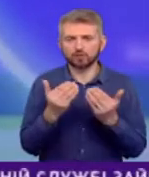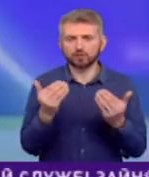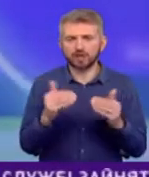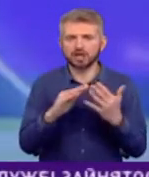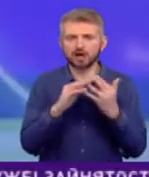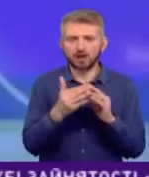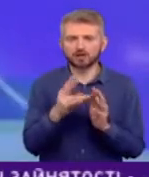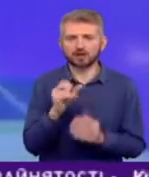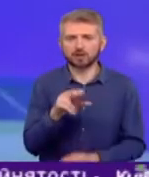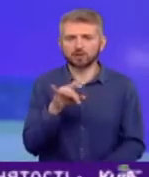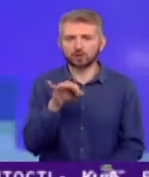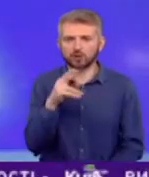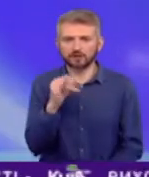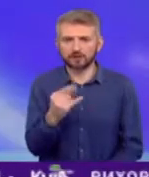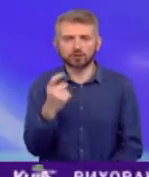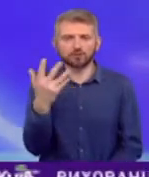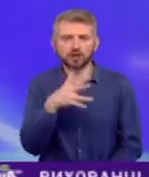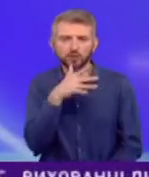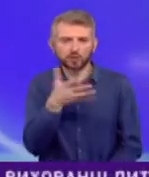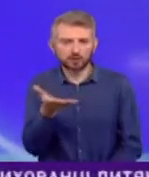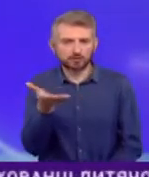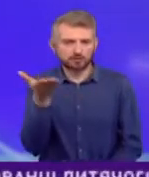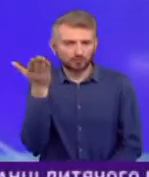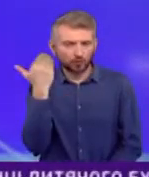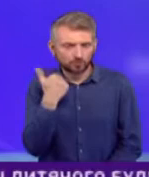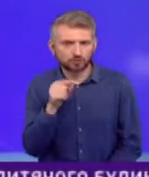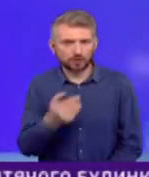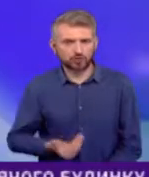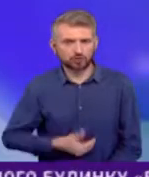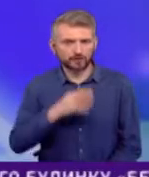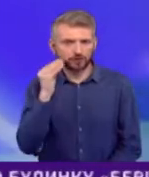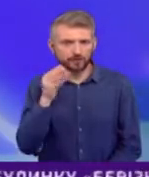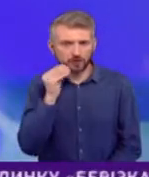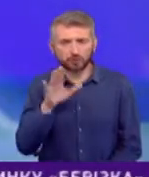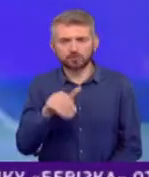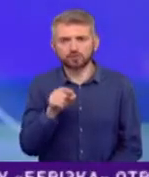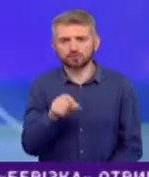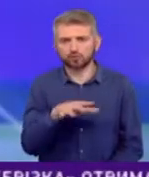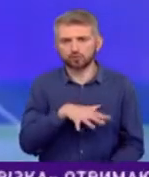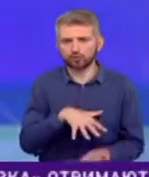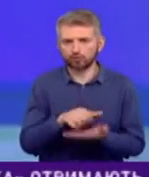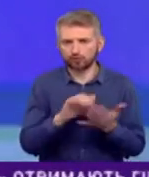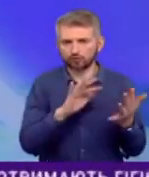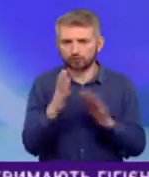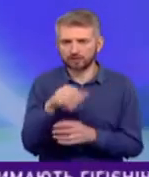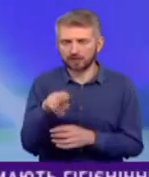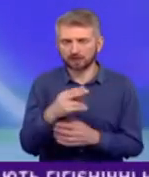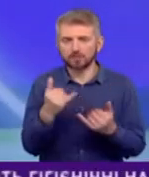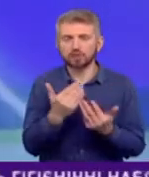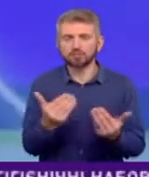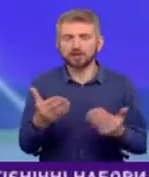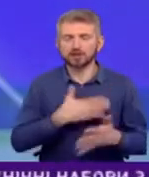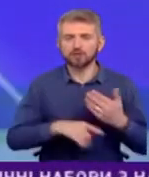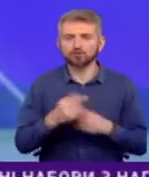тому красою подібного саду насолоджувався Тарас Шевченко, однак з часом його було зруйновано. І тепер музейники радіють,